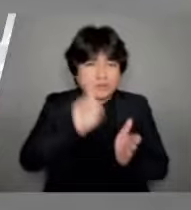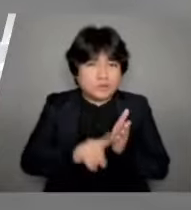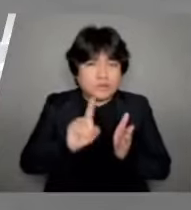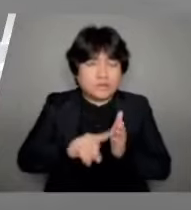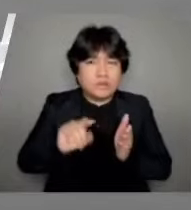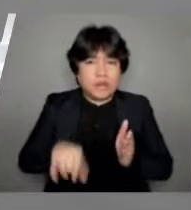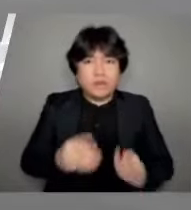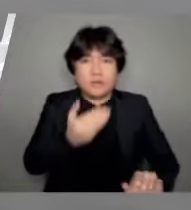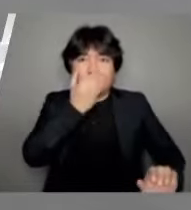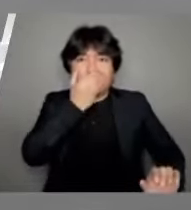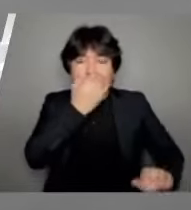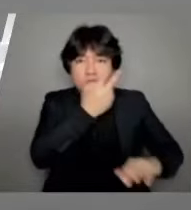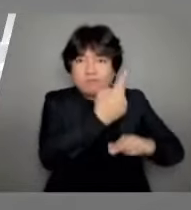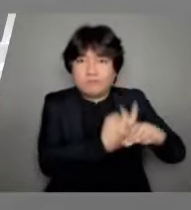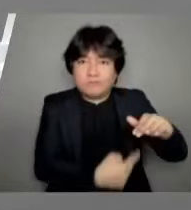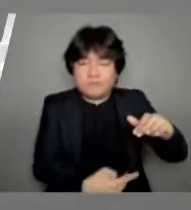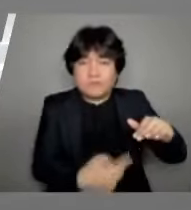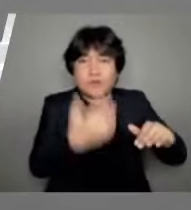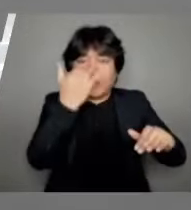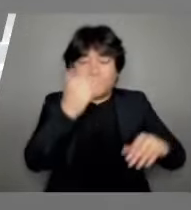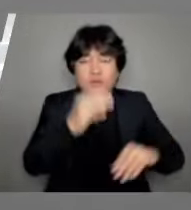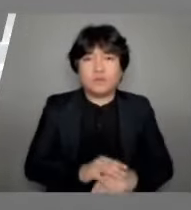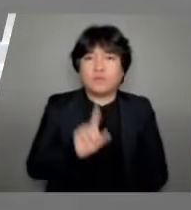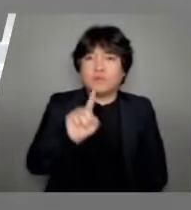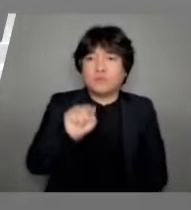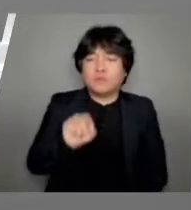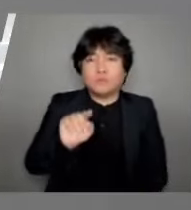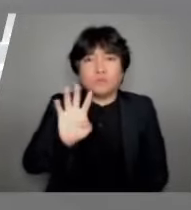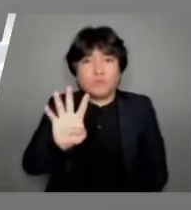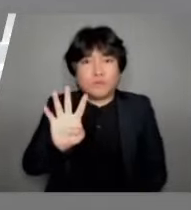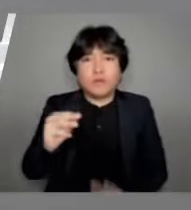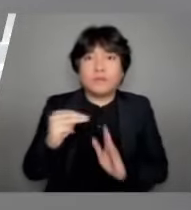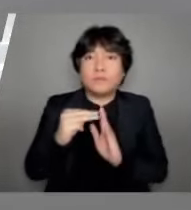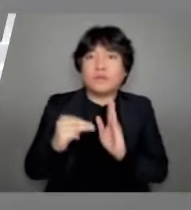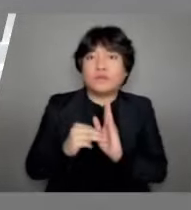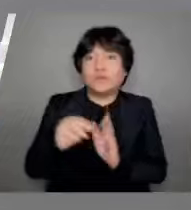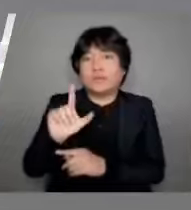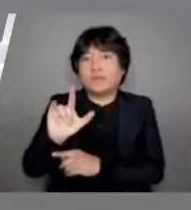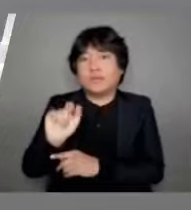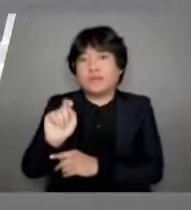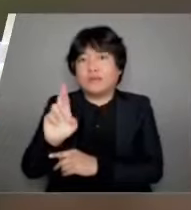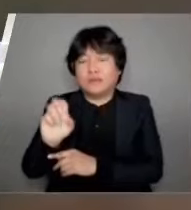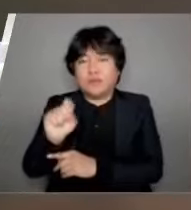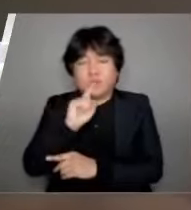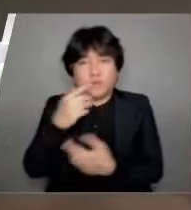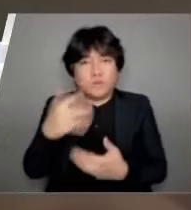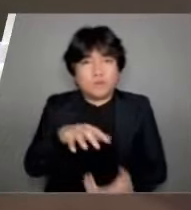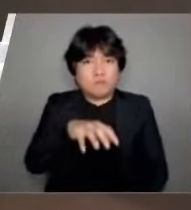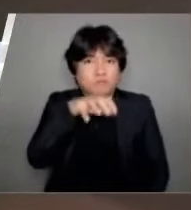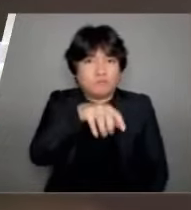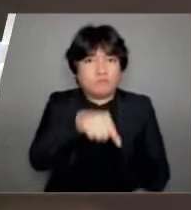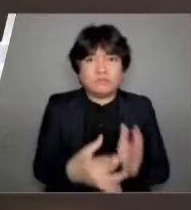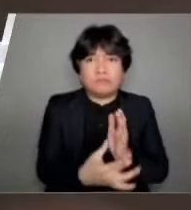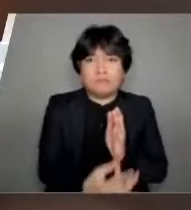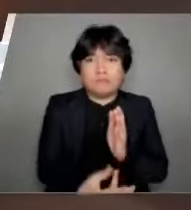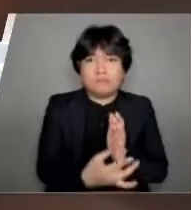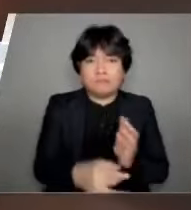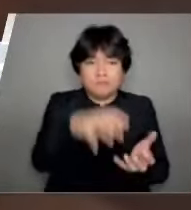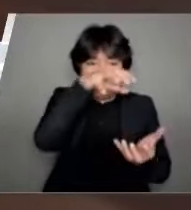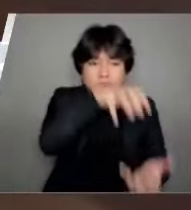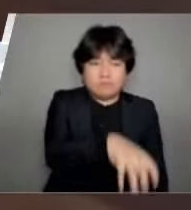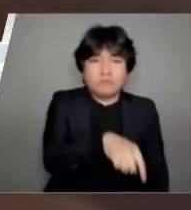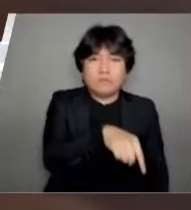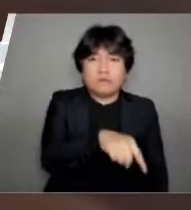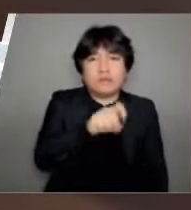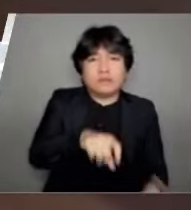ng 1.4 million liters ng industrial fuel oil na karga ng lumubog na barko. Pinatibay ang mga selyo ng